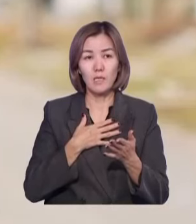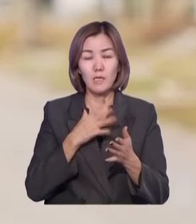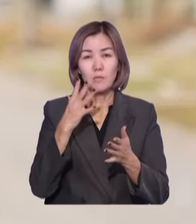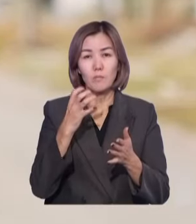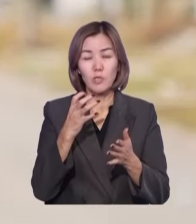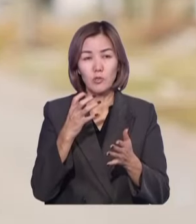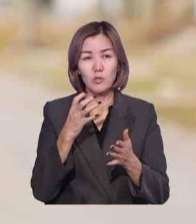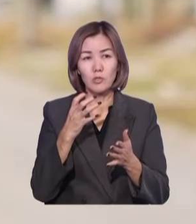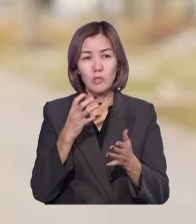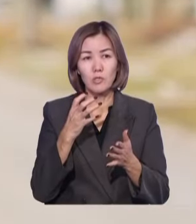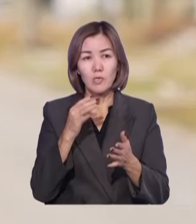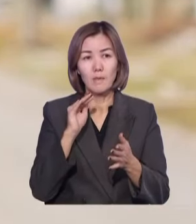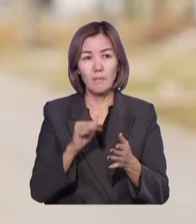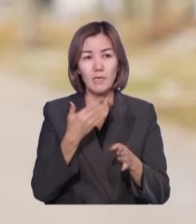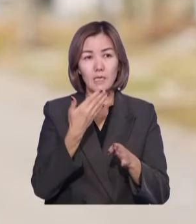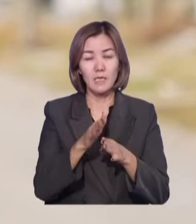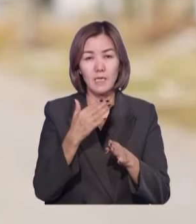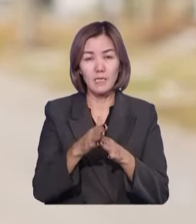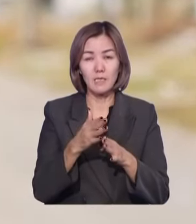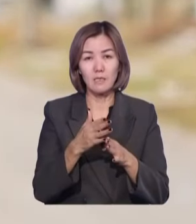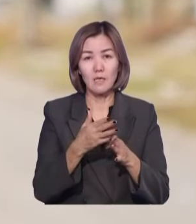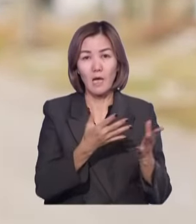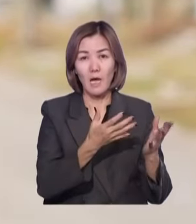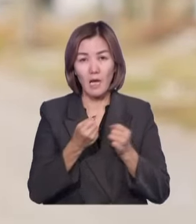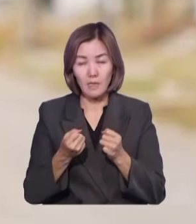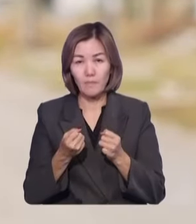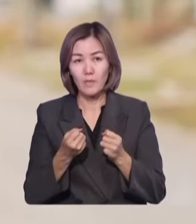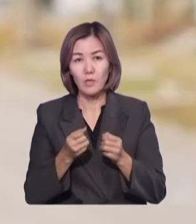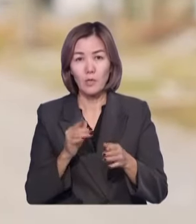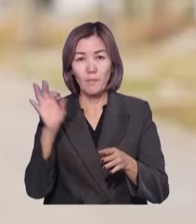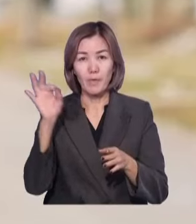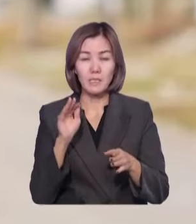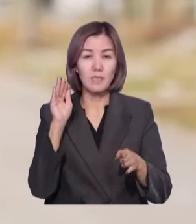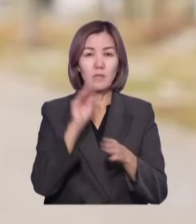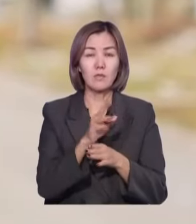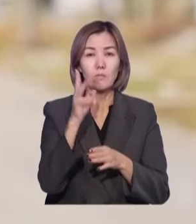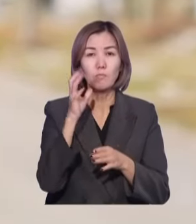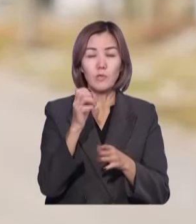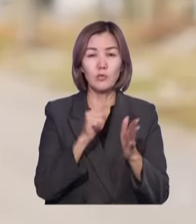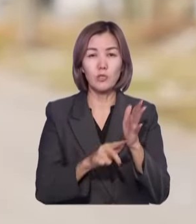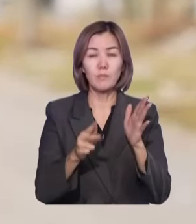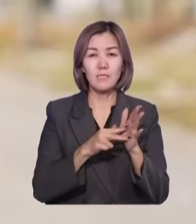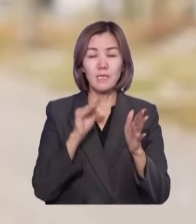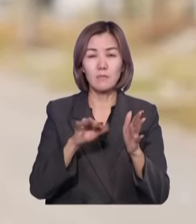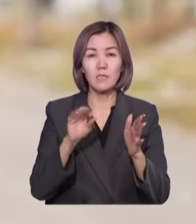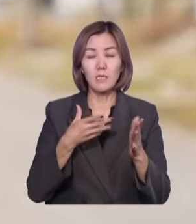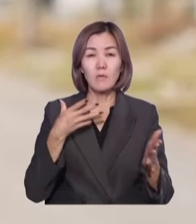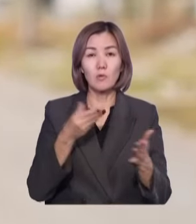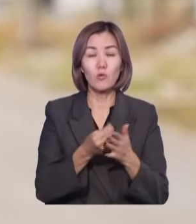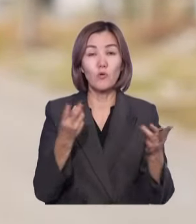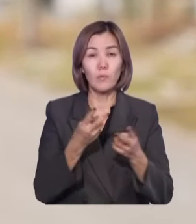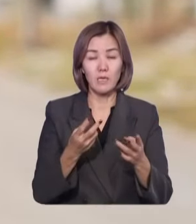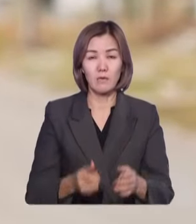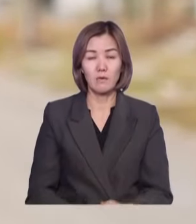500 мың кредитке кіргізіп, енді үстем ақысымен қосқанда 578 мың бәленбай теңге